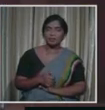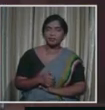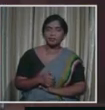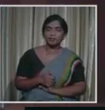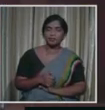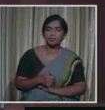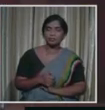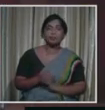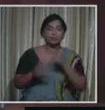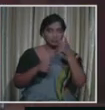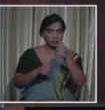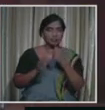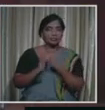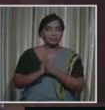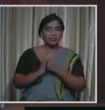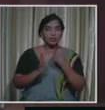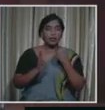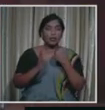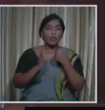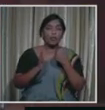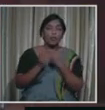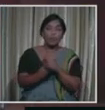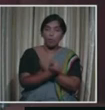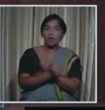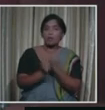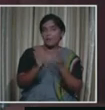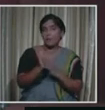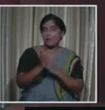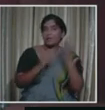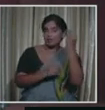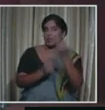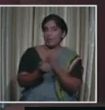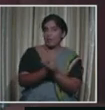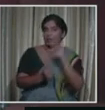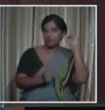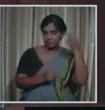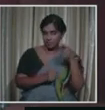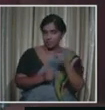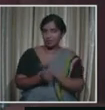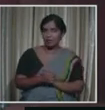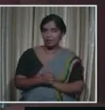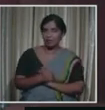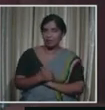enang garu niyojakathwana polis pati samajikatwe dile obathuma thaw chuti welawakin awasan karanna wedipura welawak dilla tiyena